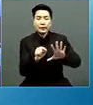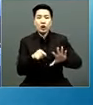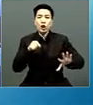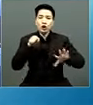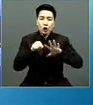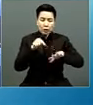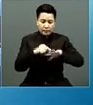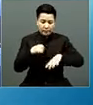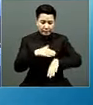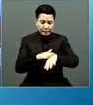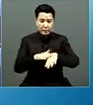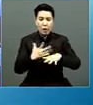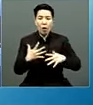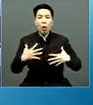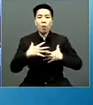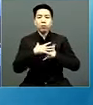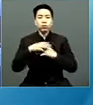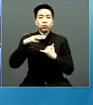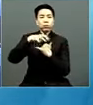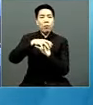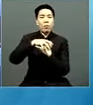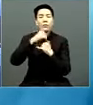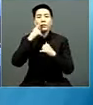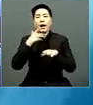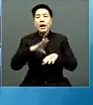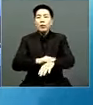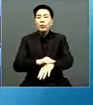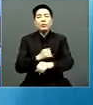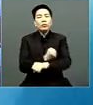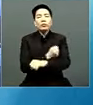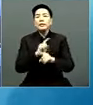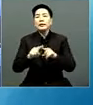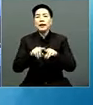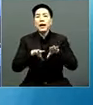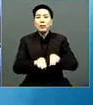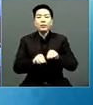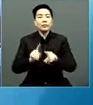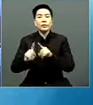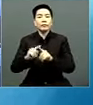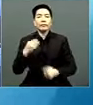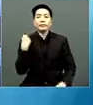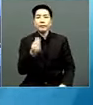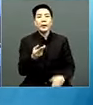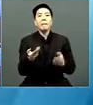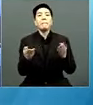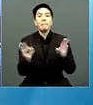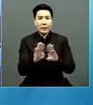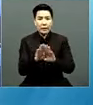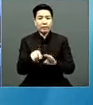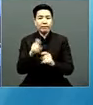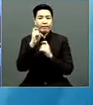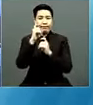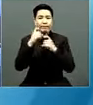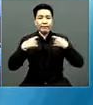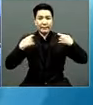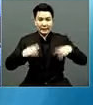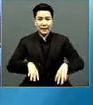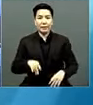ครับแล้วก็อบน้ำอาบน้ำสมุนไพรอะไรทั้งหลายอาบอบนวดทั้งหลายเนี่ยฮะยังต้องปิดอยู่เพราะเป็นความเสี่ยงที่สูง